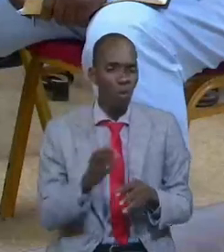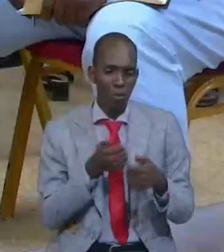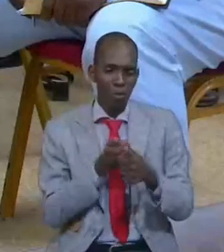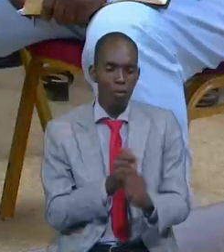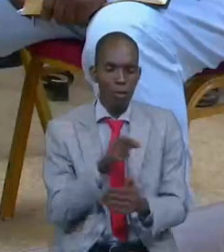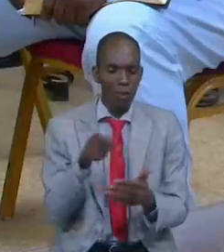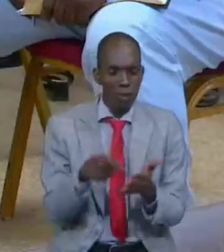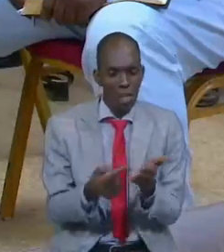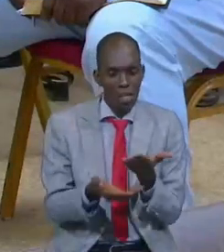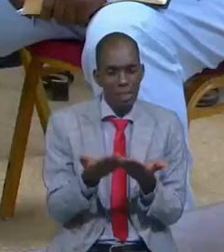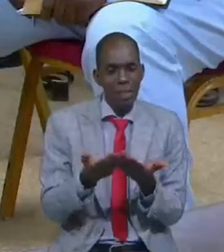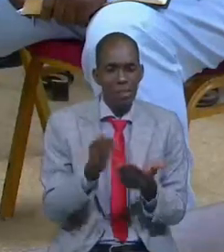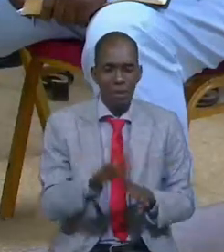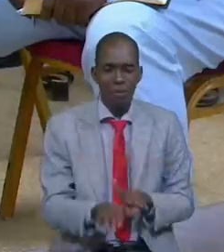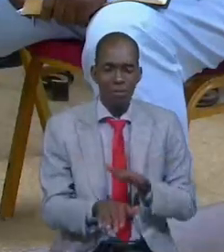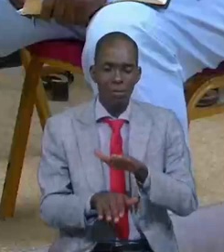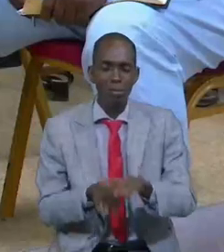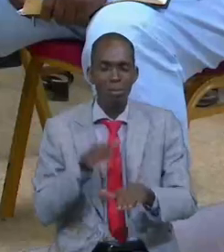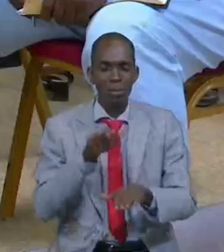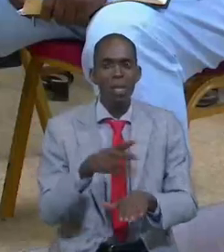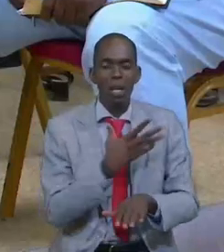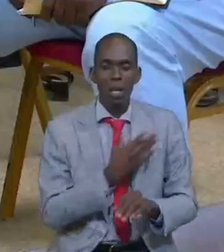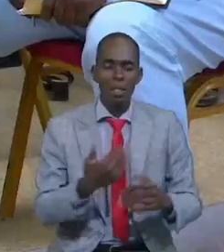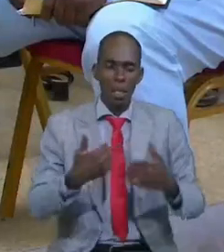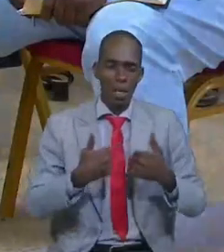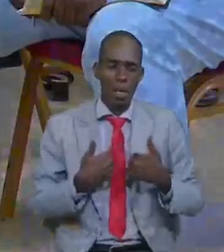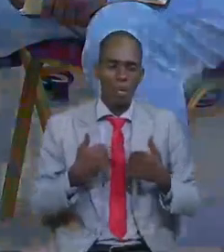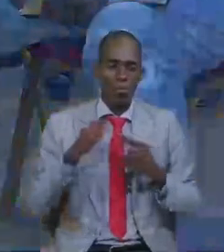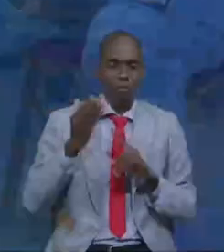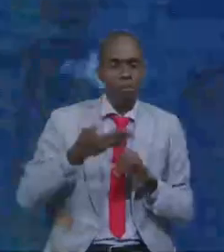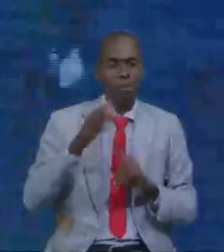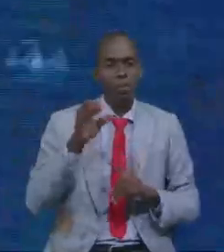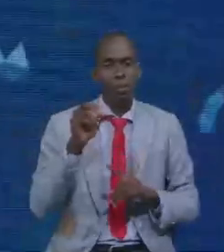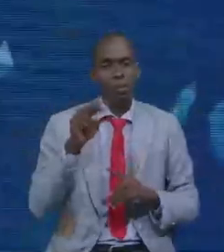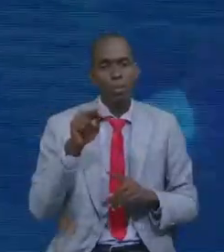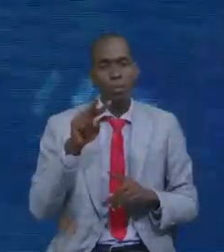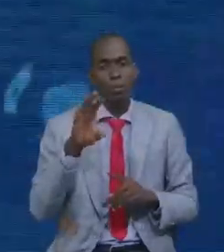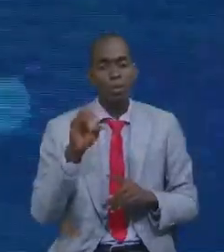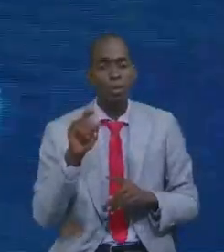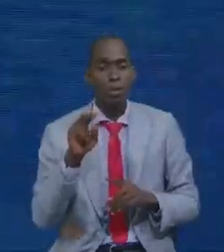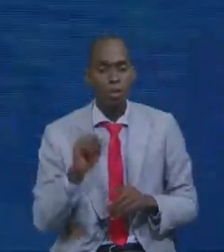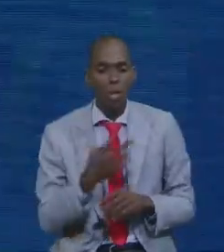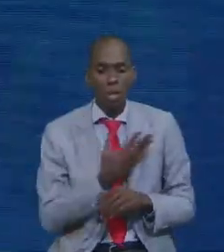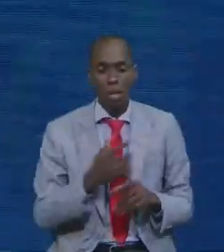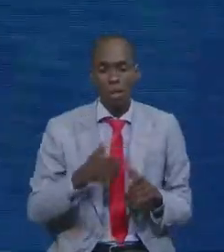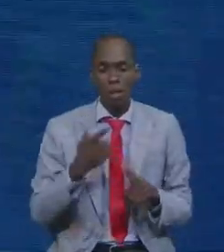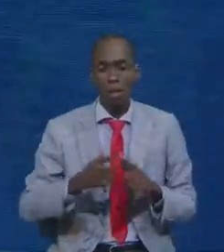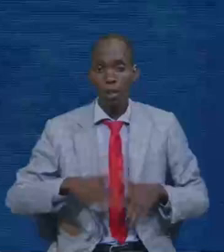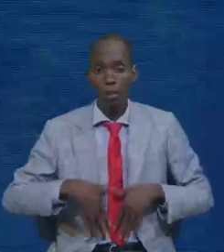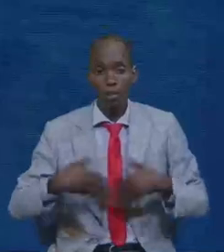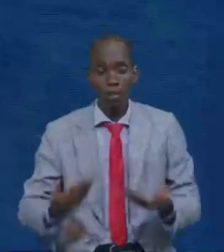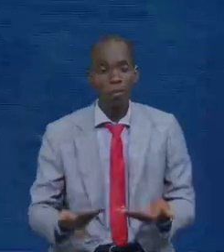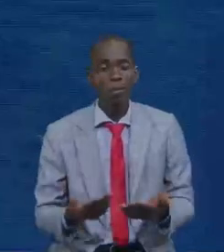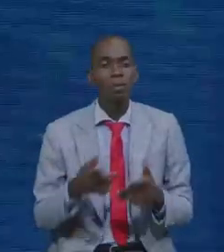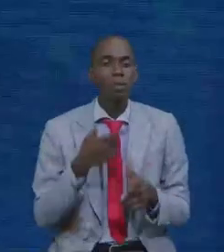pour avoir la conviction, pour avoir la confession ensuite, ta vie va être transformée